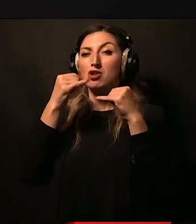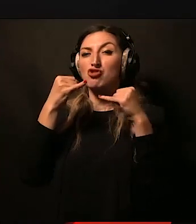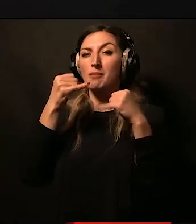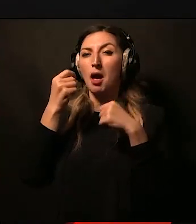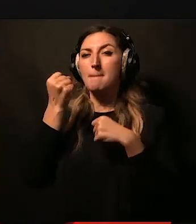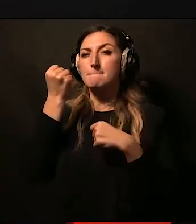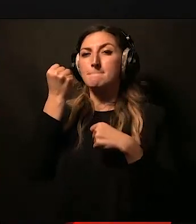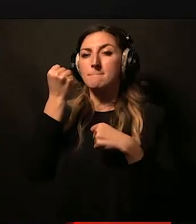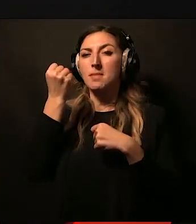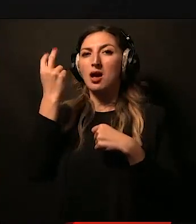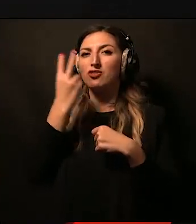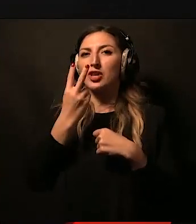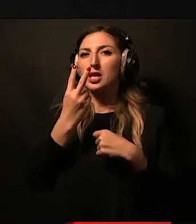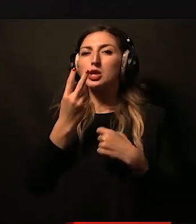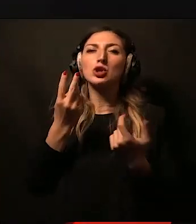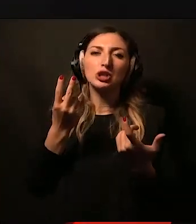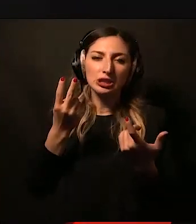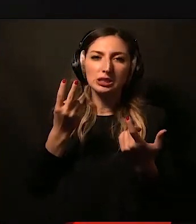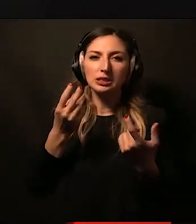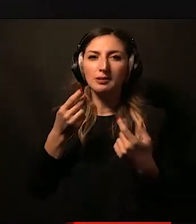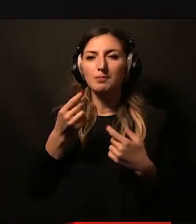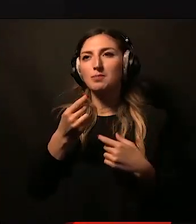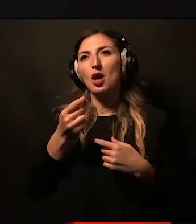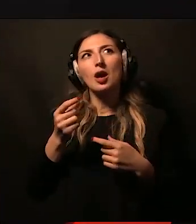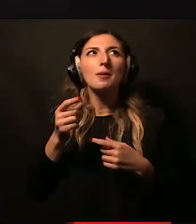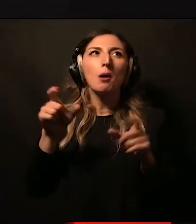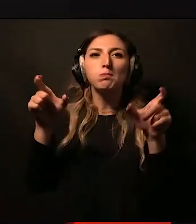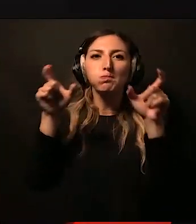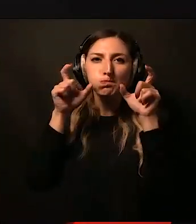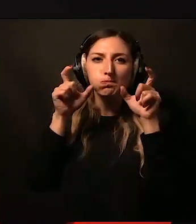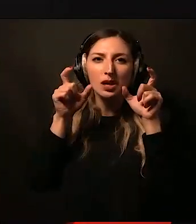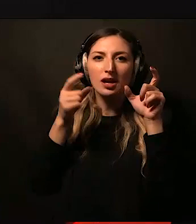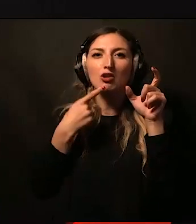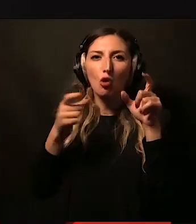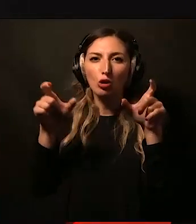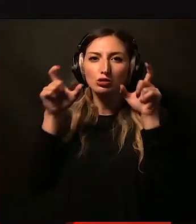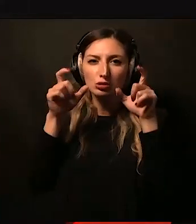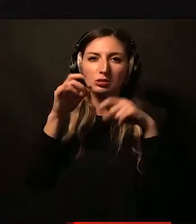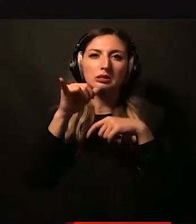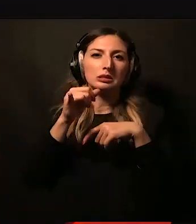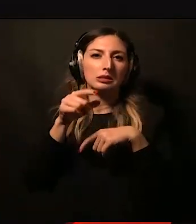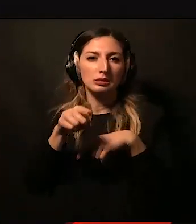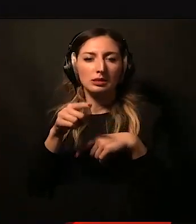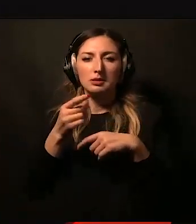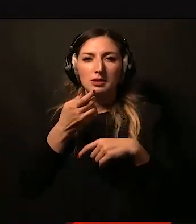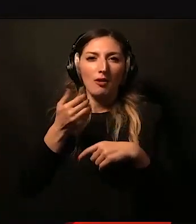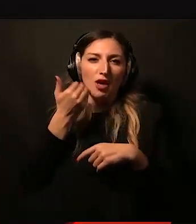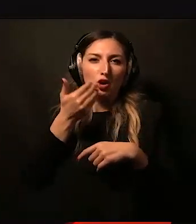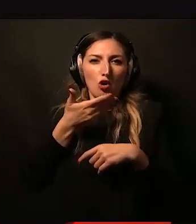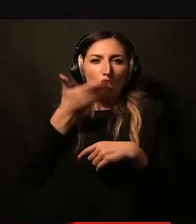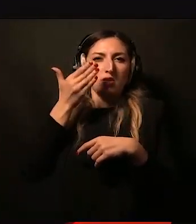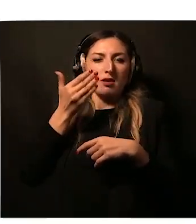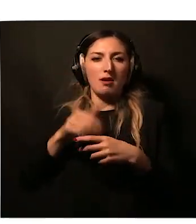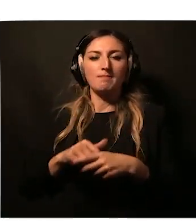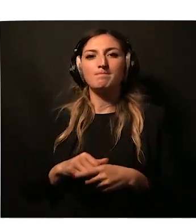impedirmi di diventare paonazza per la vergogna quella è una cosa che io davvero non sono mai riuscita a imparare a fare e la